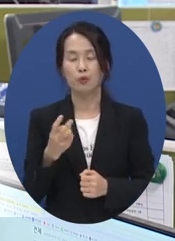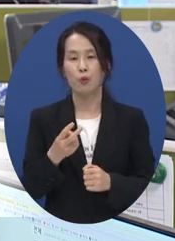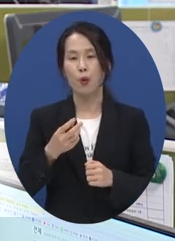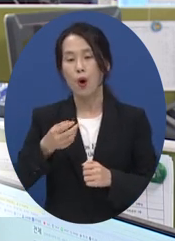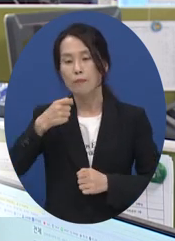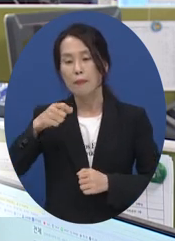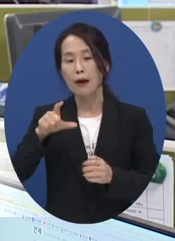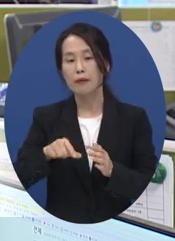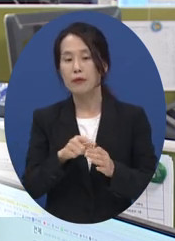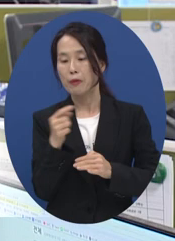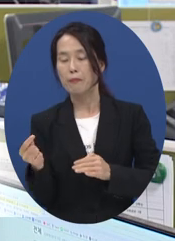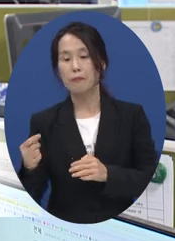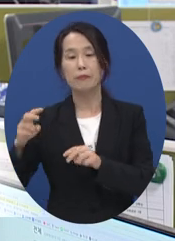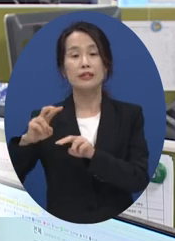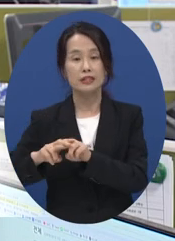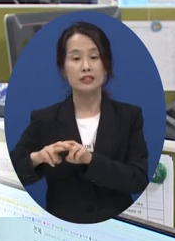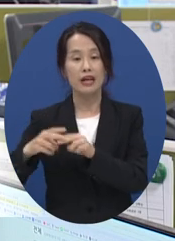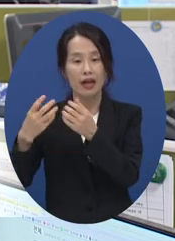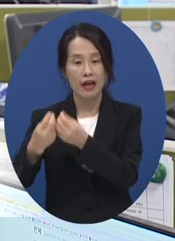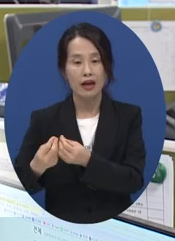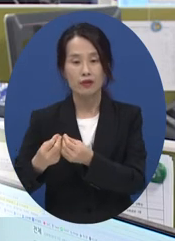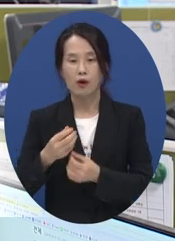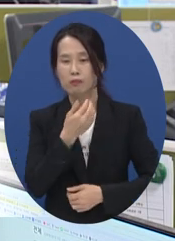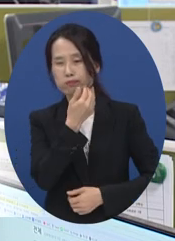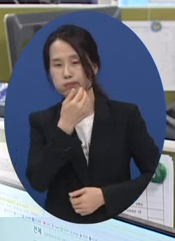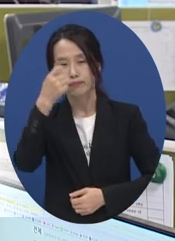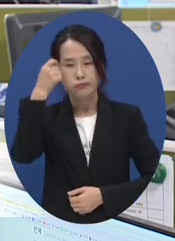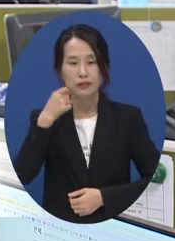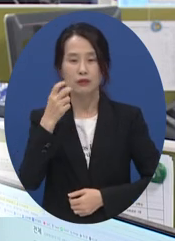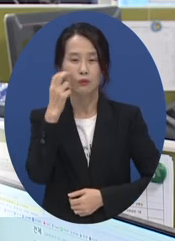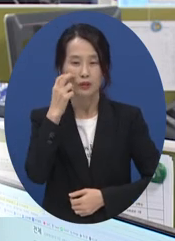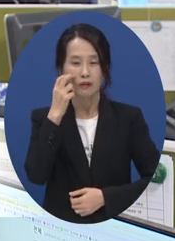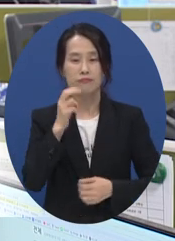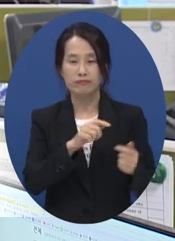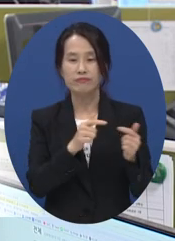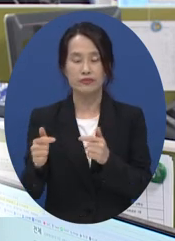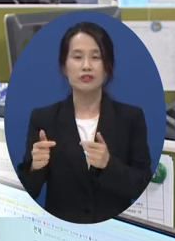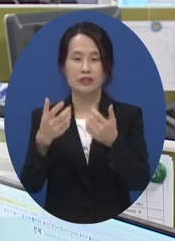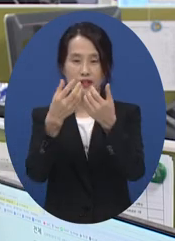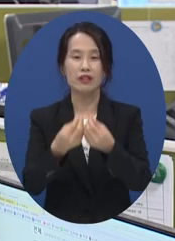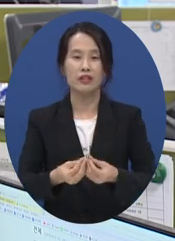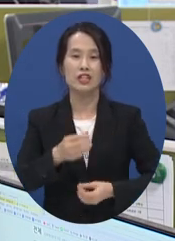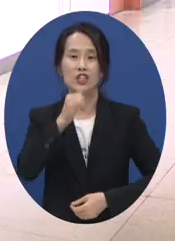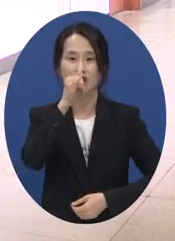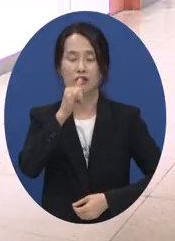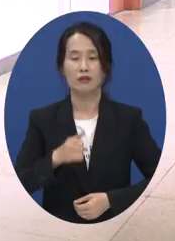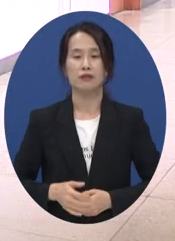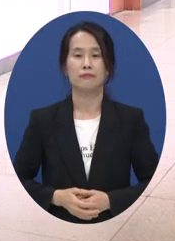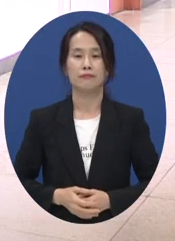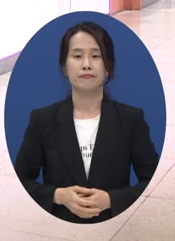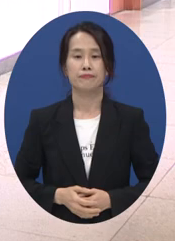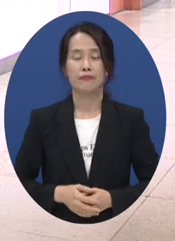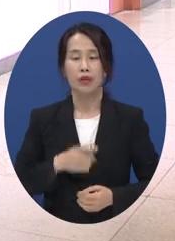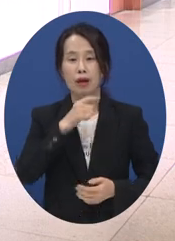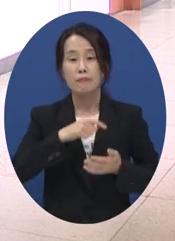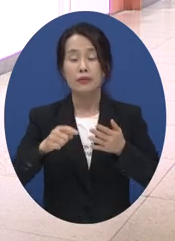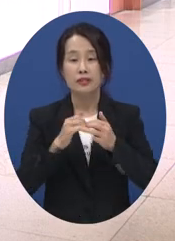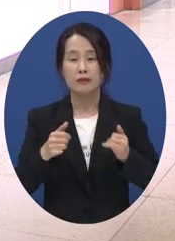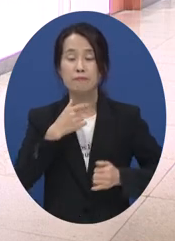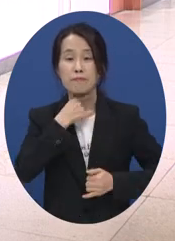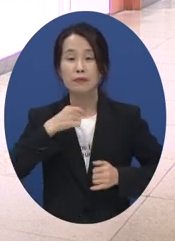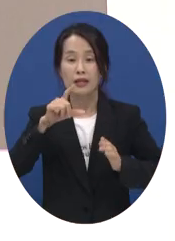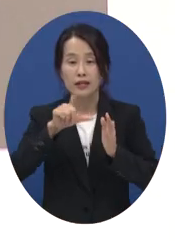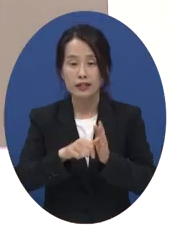옆에 앉히는 사례 그리고 수치심을 느끼는 이제 농담 그런 사례가 이제 많이 있었습니다. 그리고 피해자가 원할